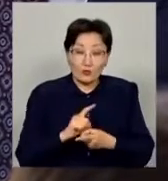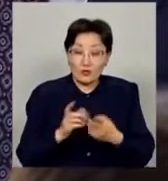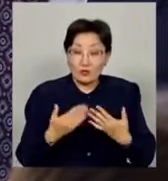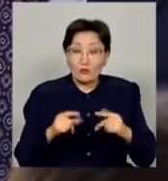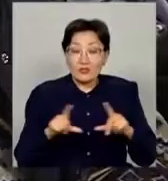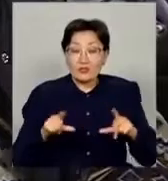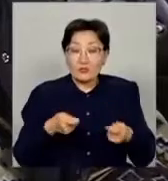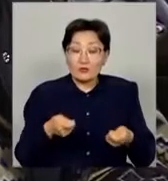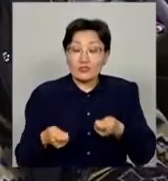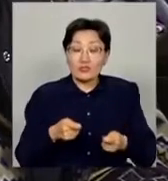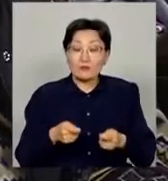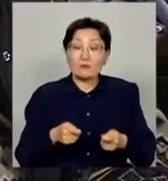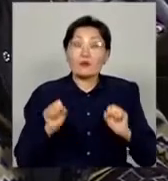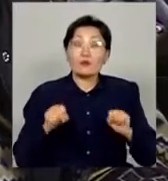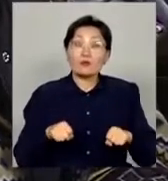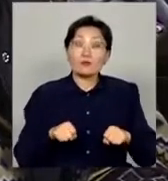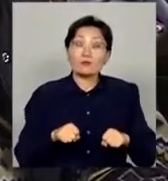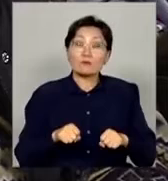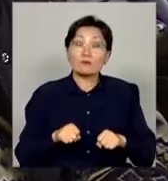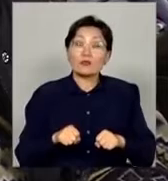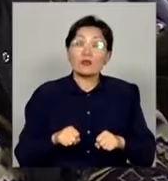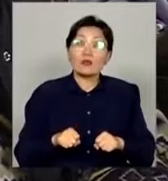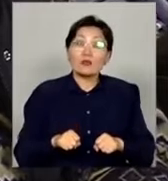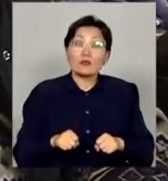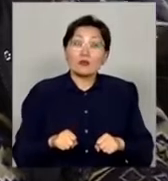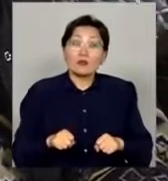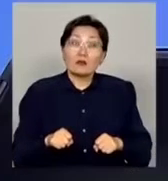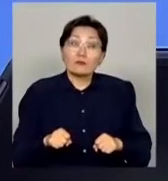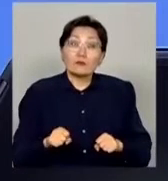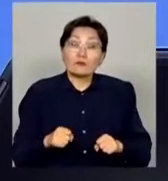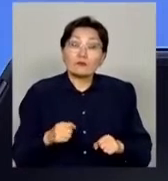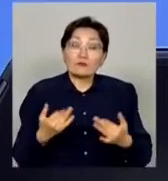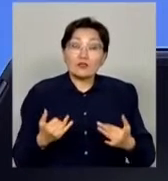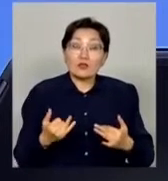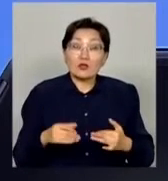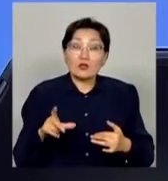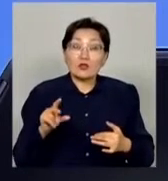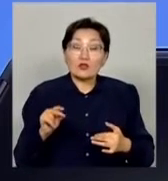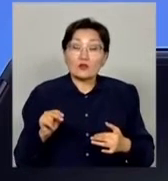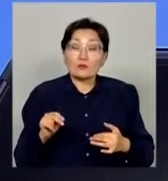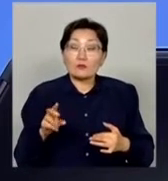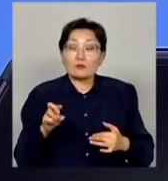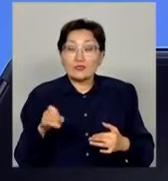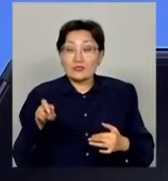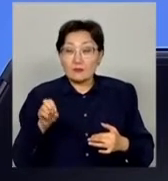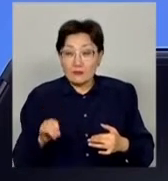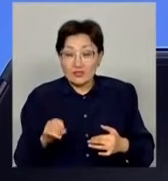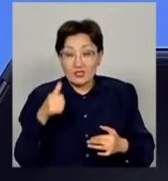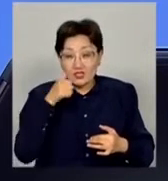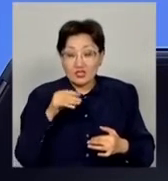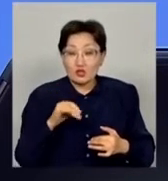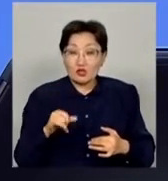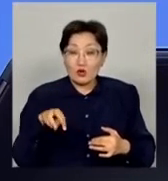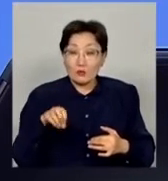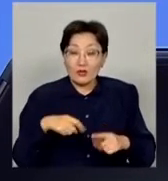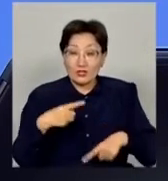Департамент управление басшылары мүмкін дотация алады. Былай істейміз енді. Бүгін енді бейсенбі күн ғой, ертең жұма. Енді